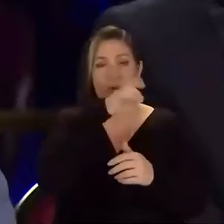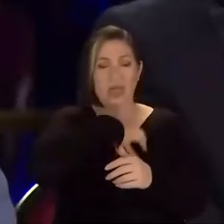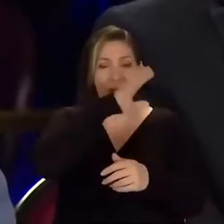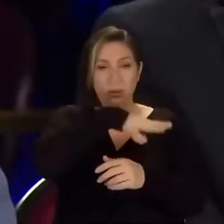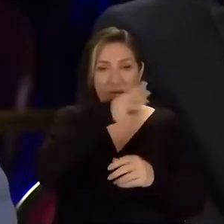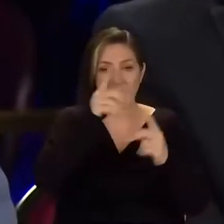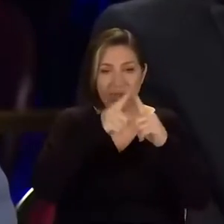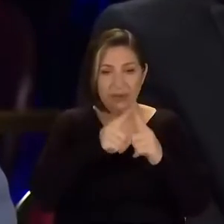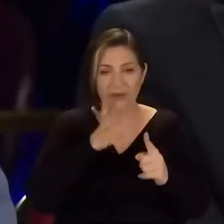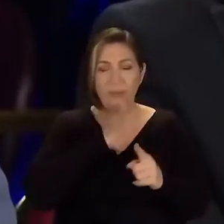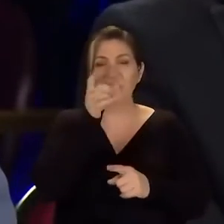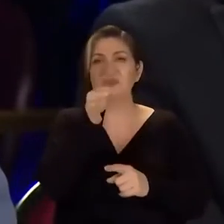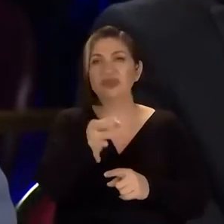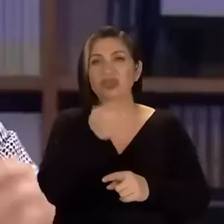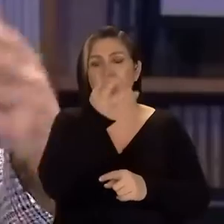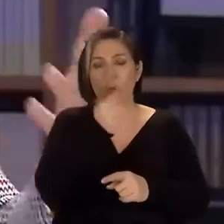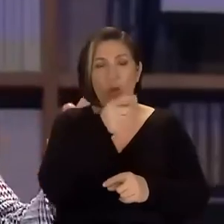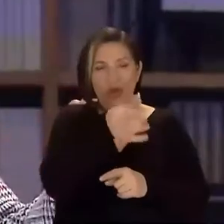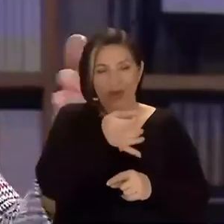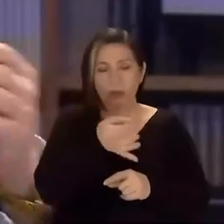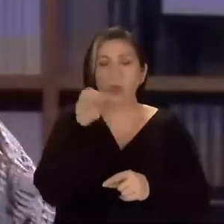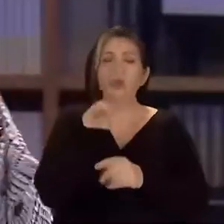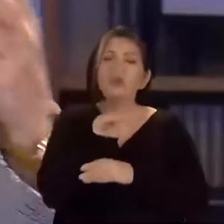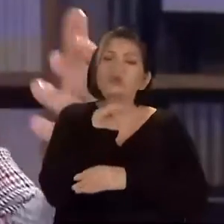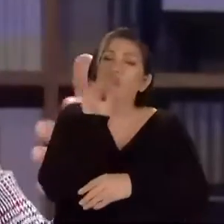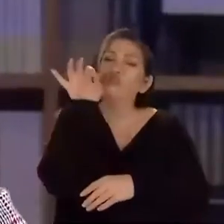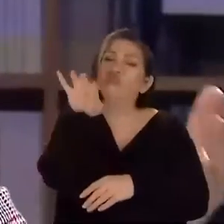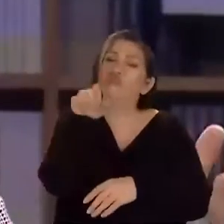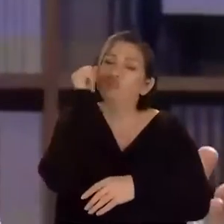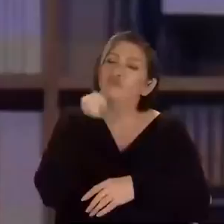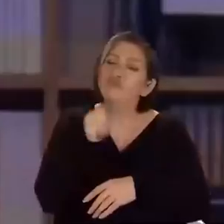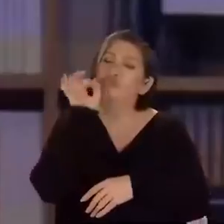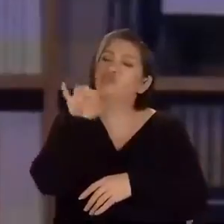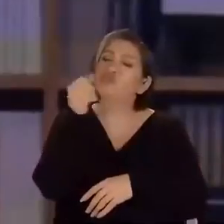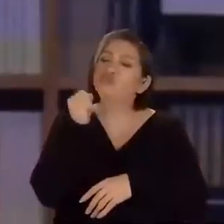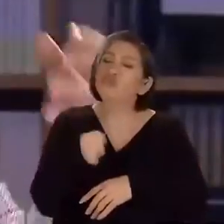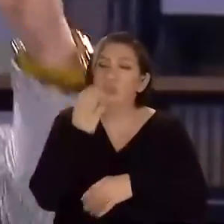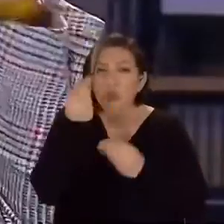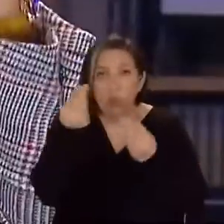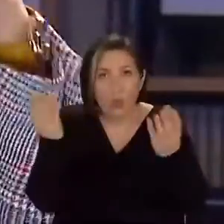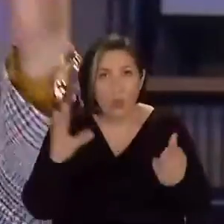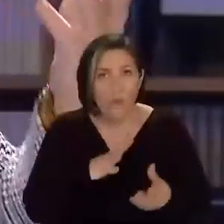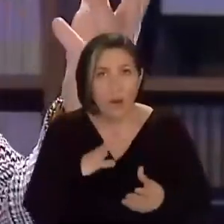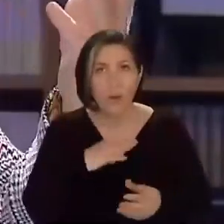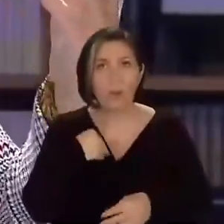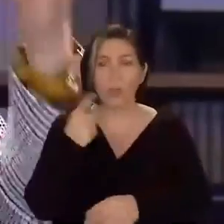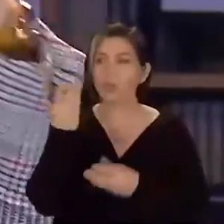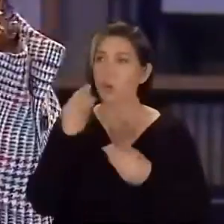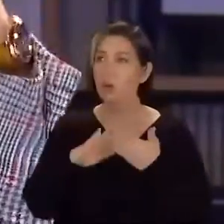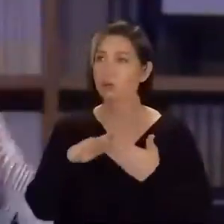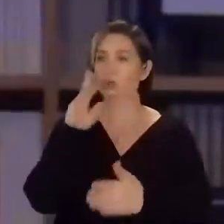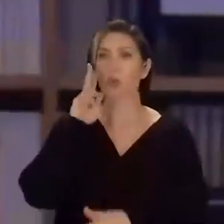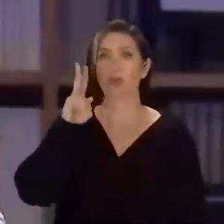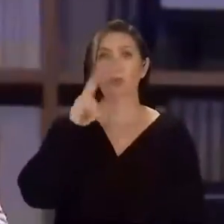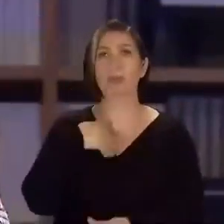Algoritması var. Bir fiş alıyor. Orada yaşıyor mesela. Şimdi kumar oynanan salonlarda yaşayan tipler var. Onları ben çok arkadaşımı